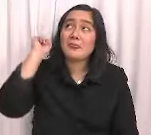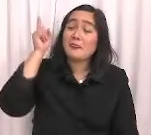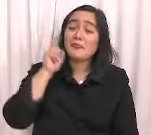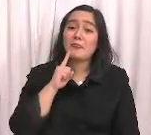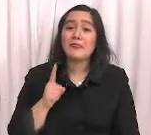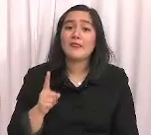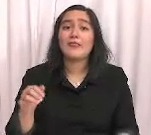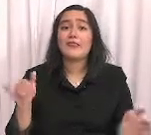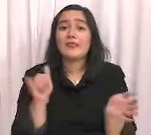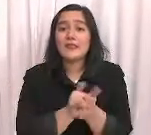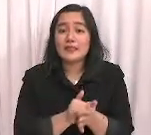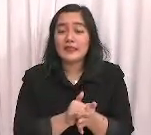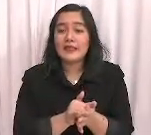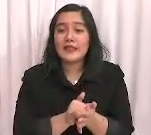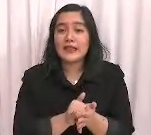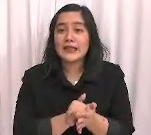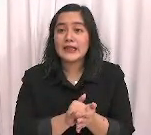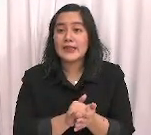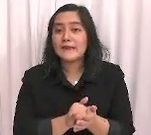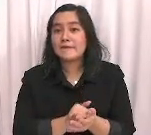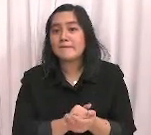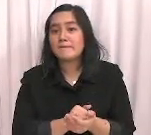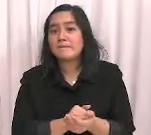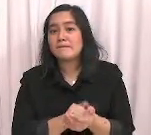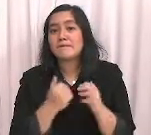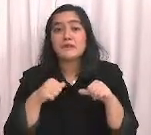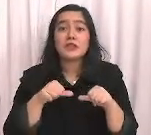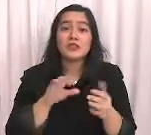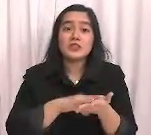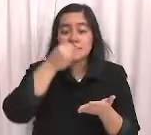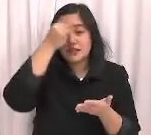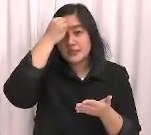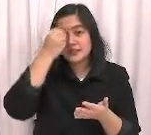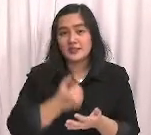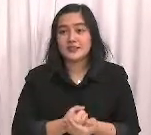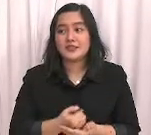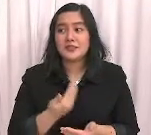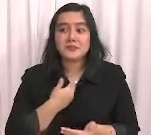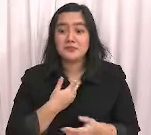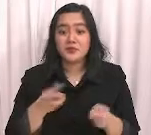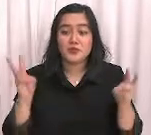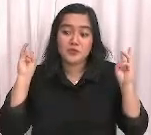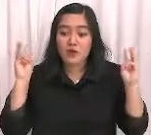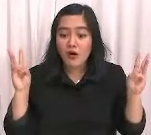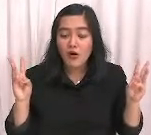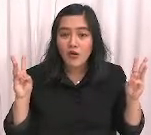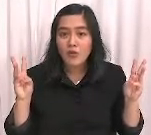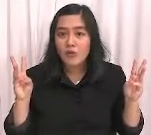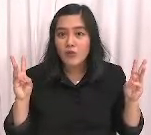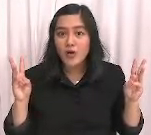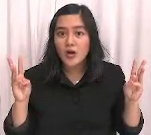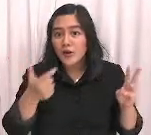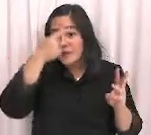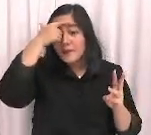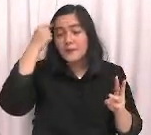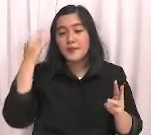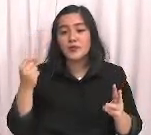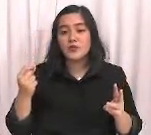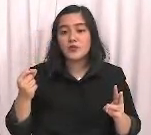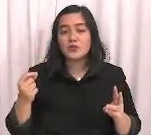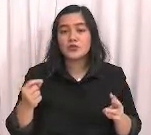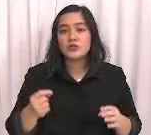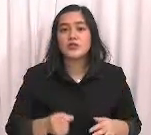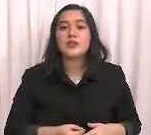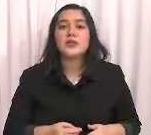no one is exempted. Yeah. No, totoo po. Talagang nagulat ako sa iba na parang hindi ganun kasimple ang maging virtuous